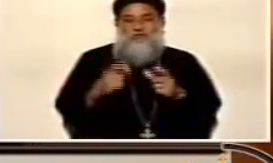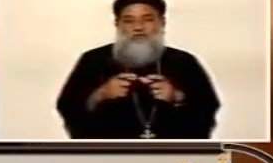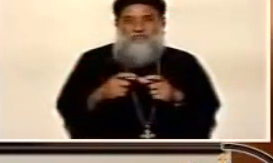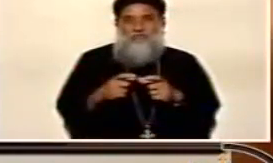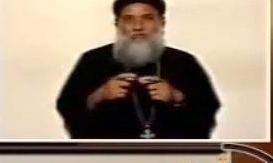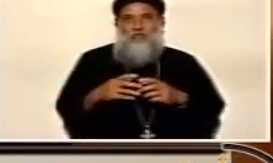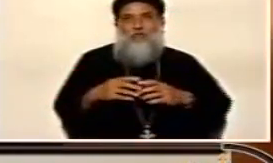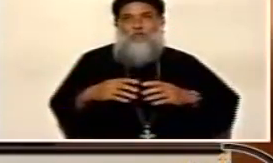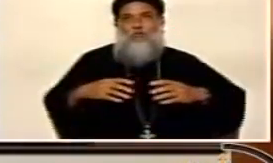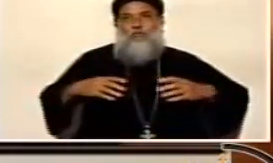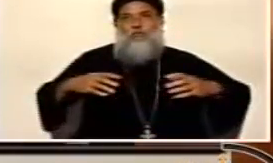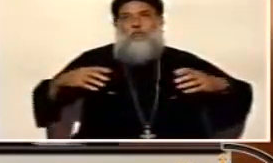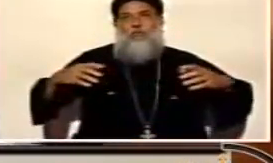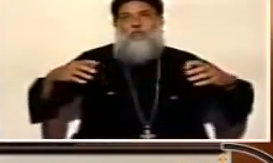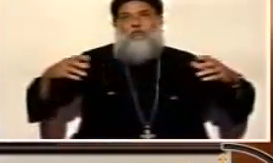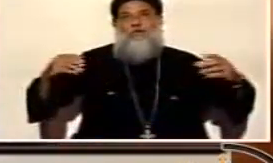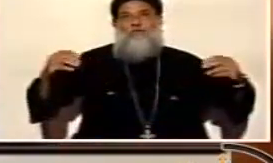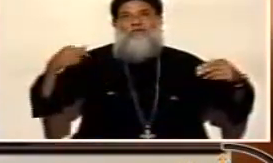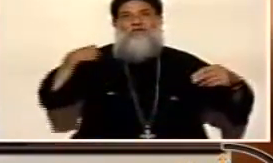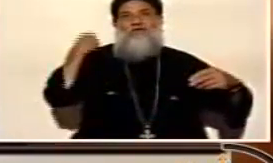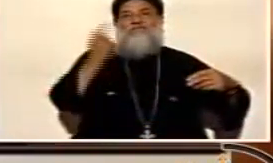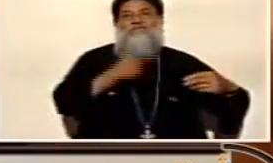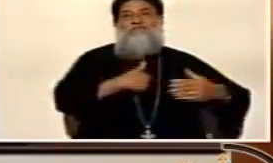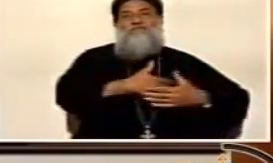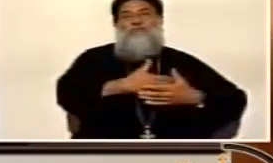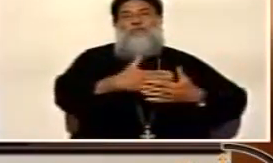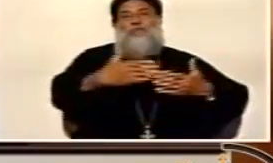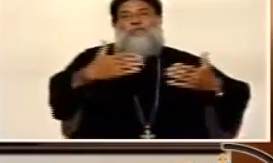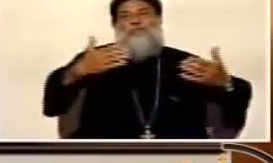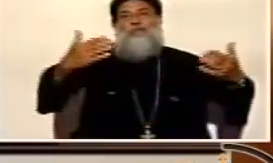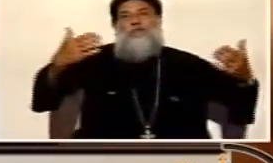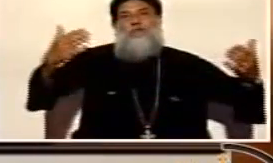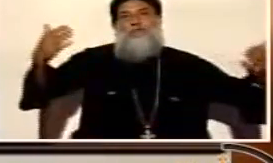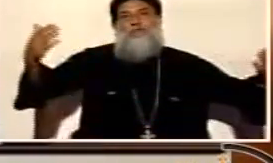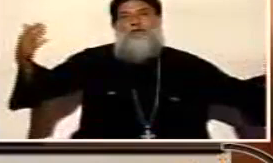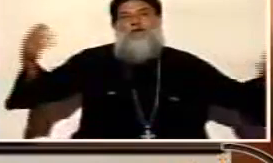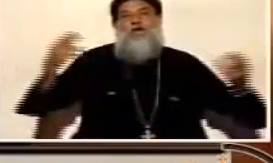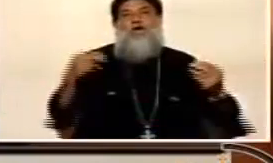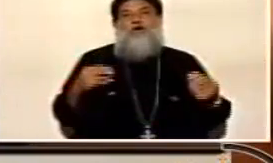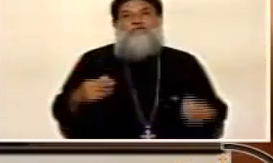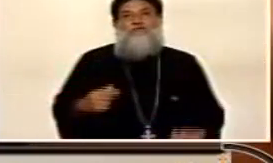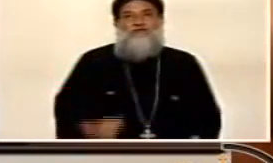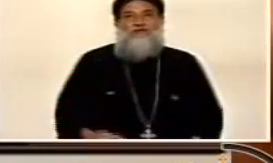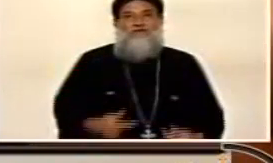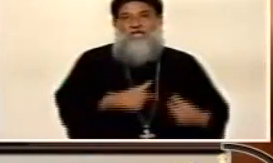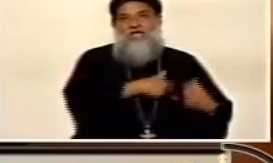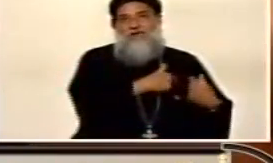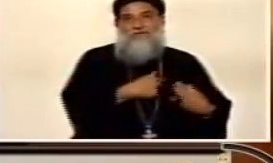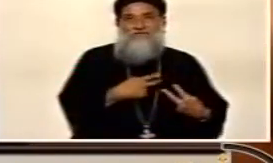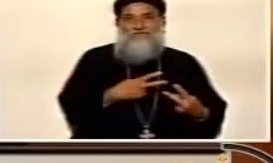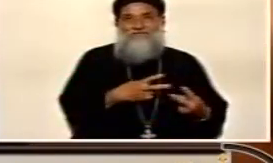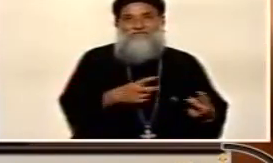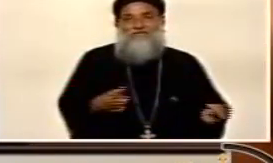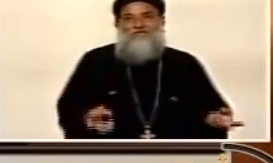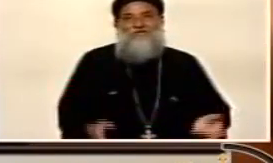الضيق إلى عالم القديسين الواسع الأكثر اتساعا ورحابة،